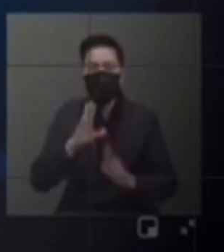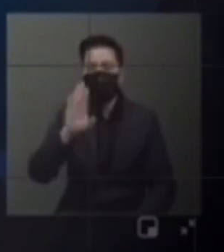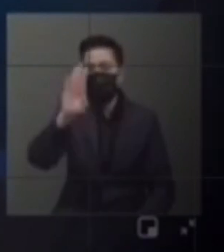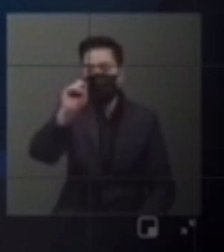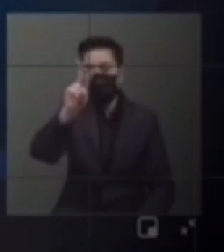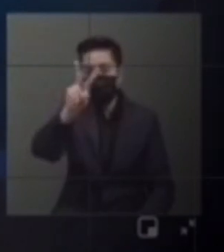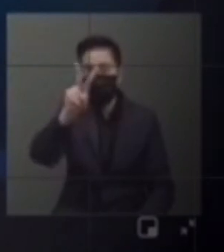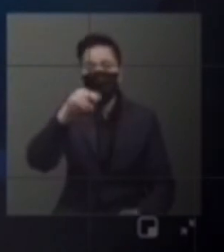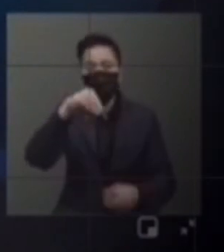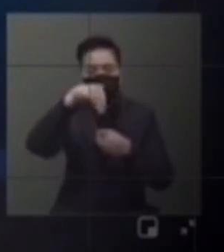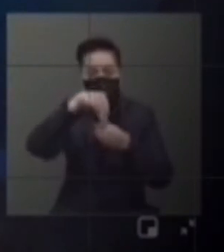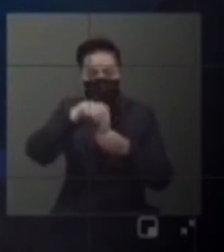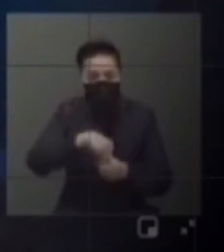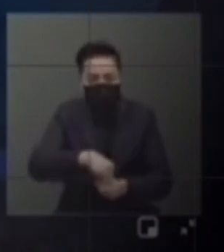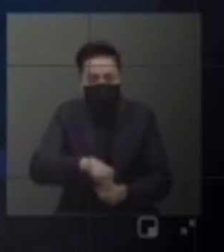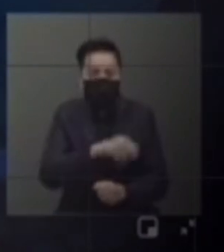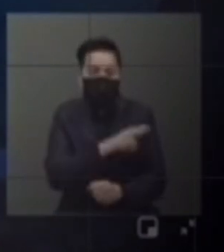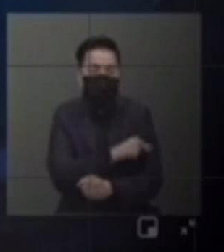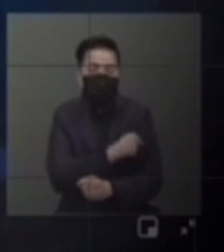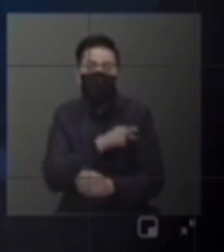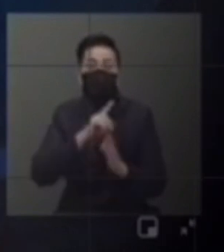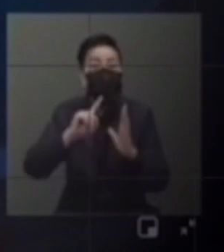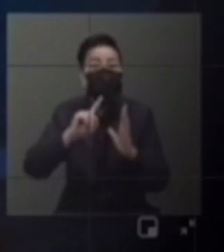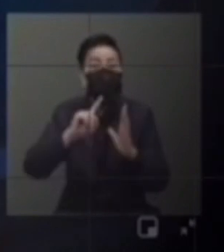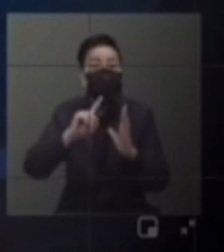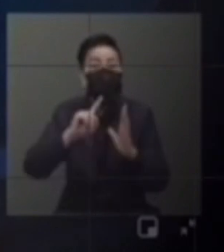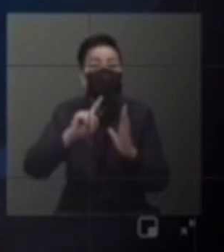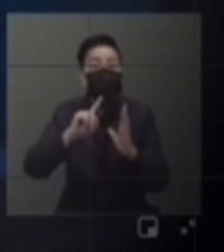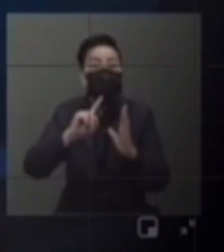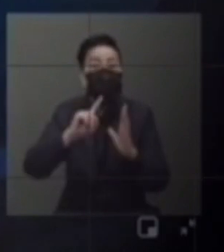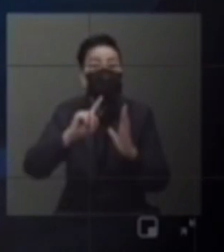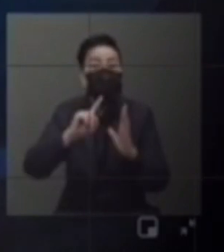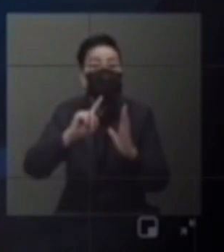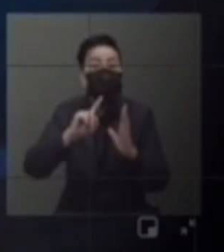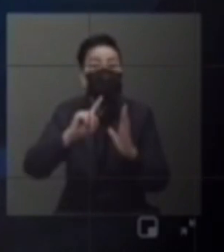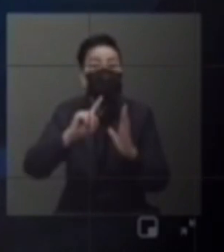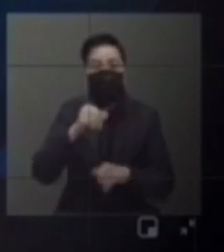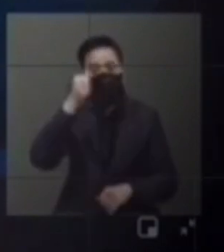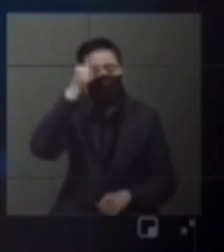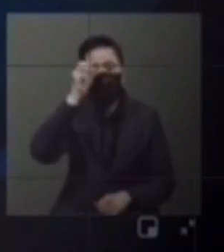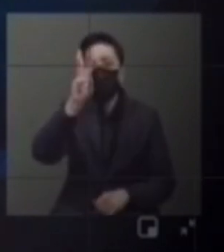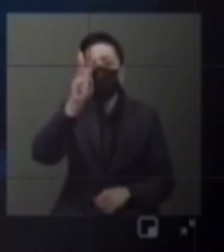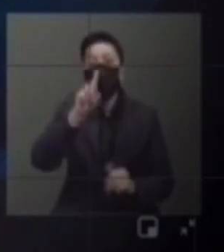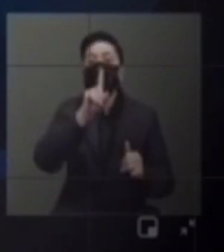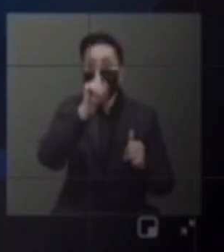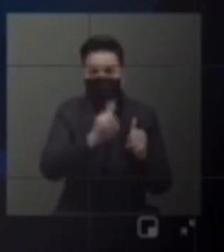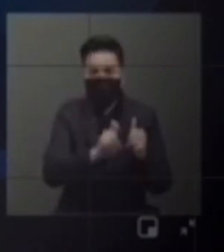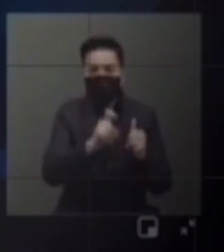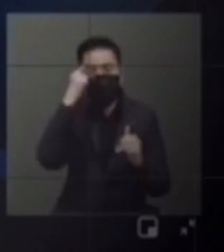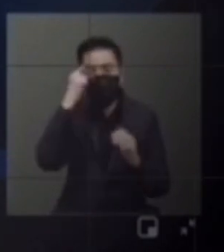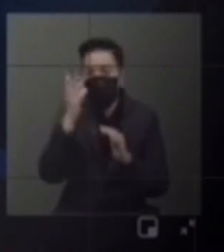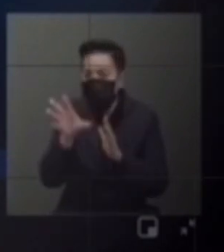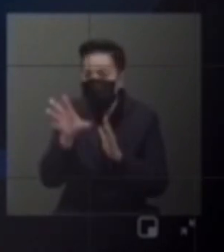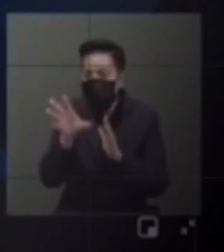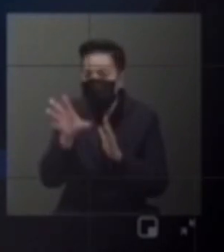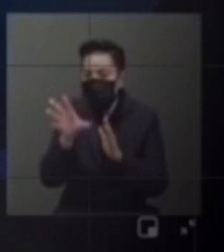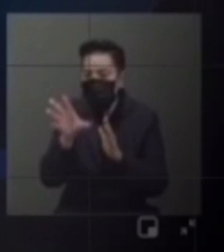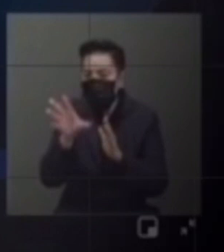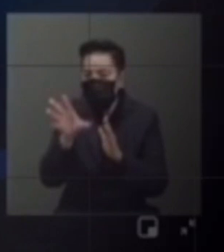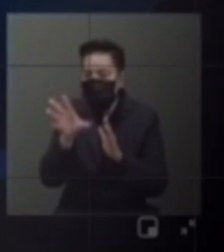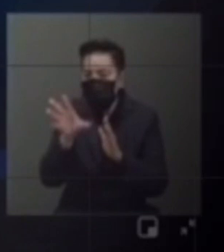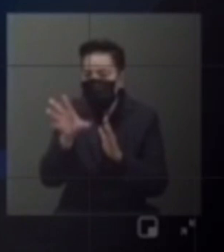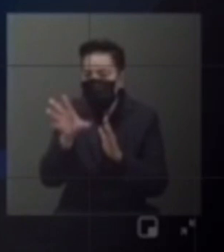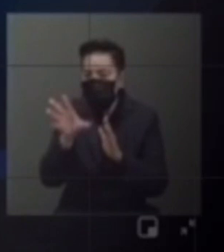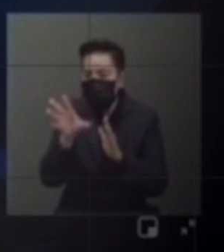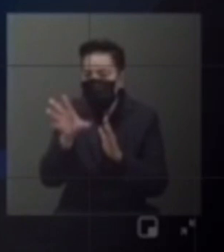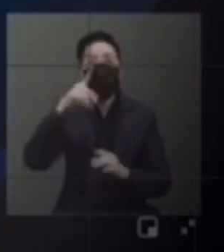ะที่เสียชีวิตตั้งแต่วันที่รับทราบผลการติดเชื้อไม่เกิน6วันตรงนี้ก็เป็นสิ่งที่ทางกระทรวงสา